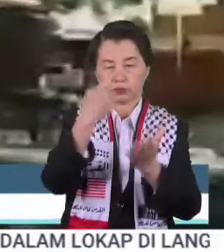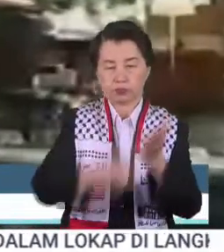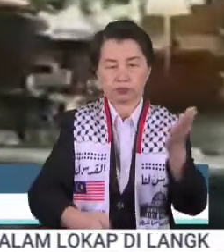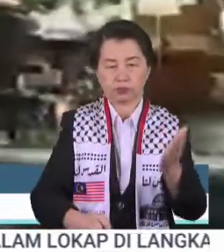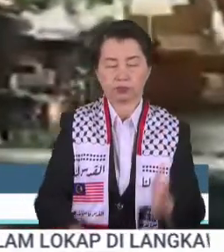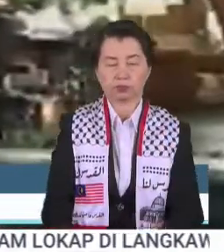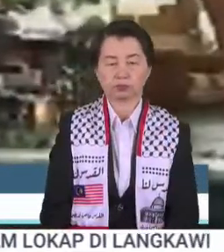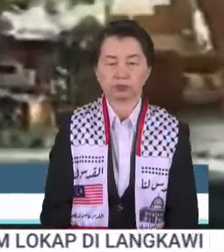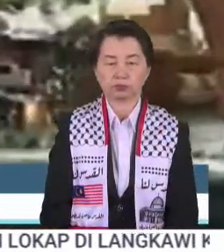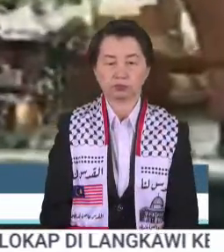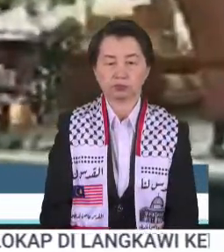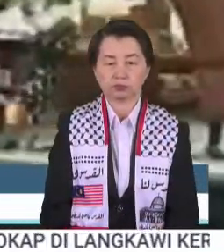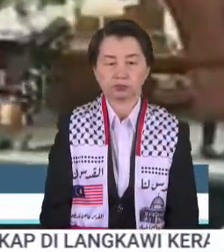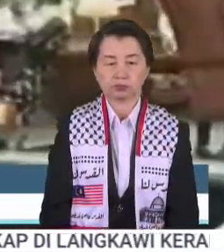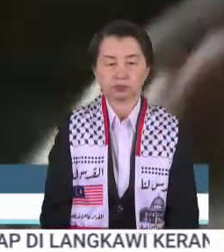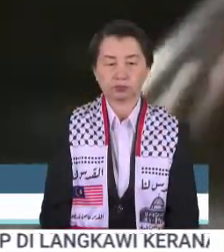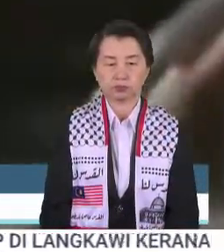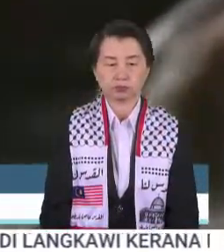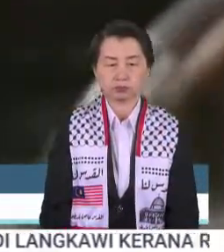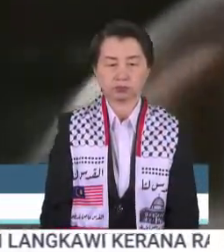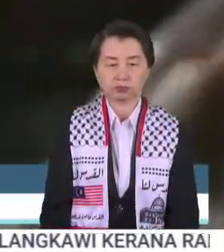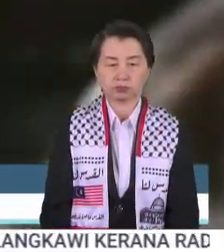cukai.